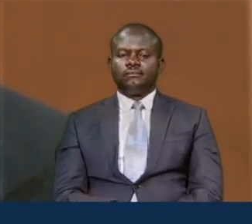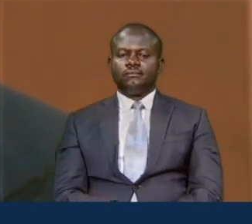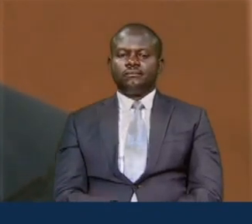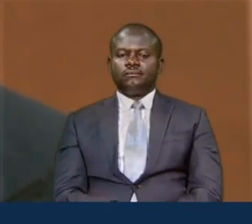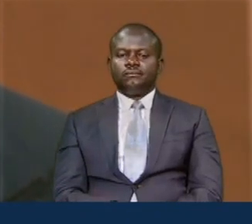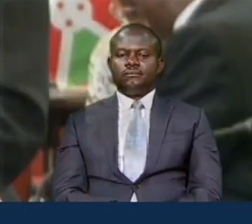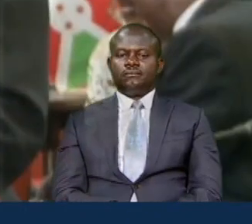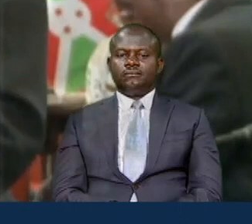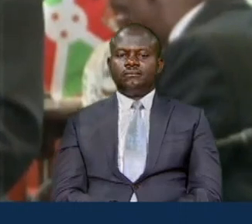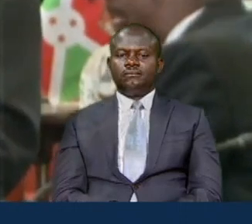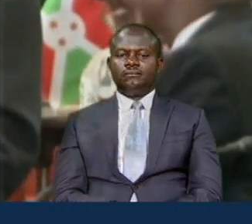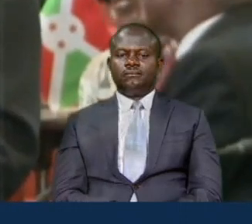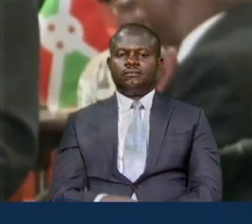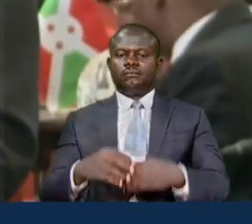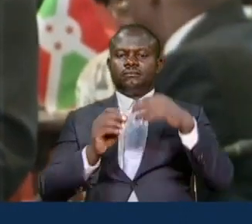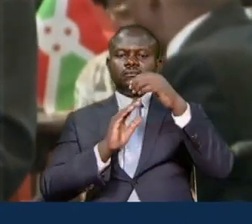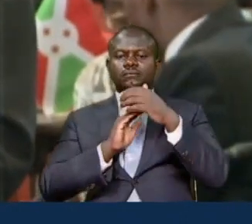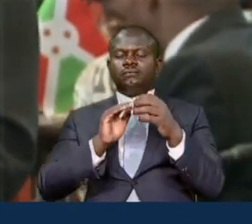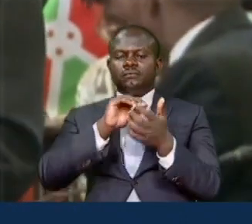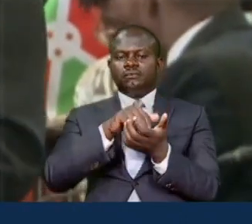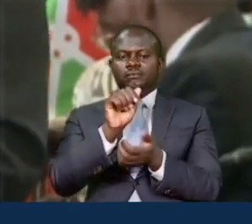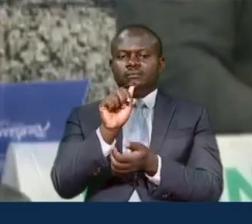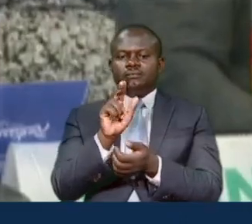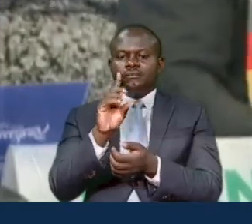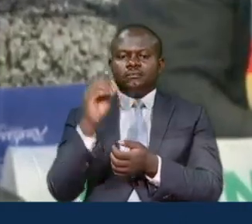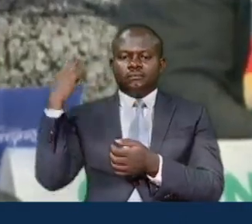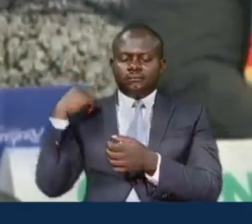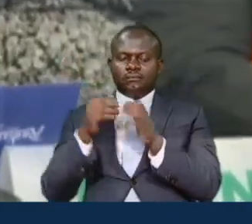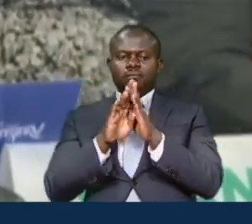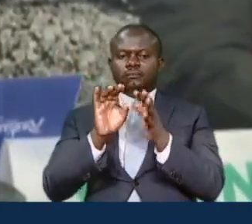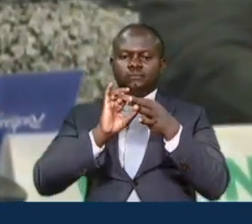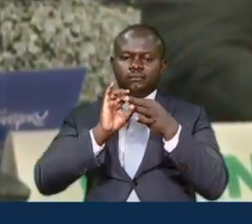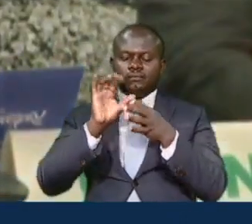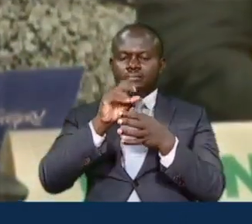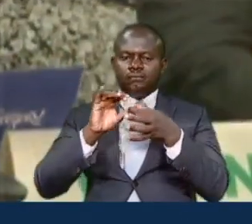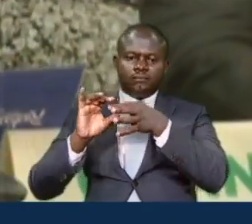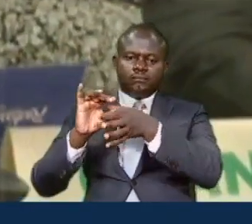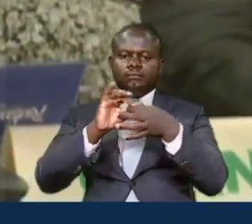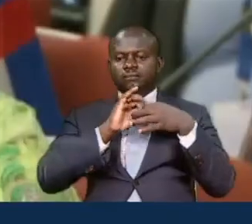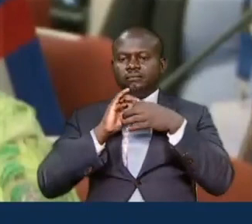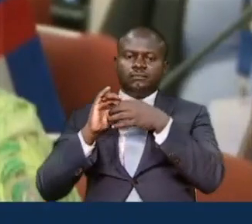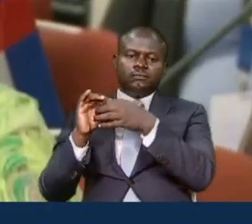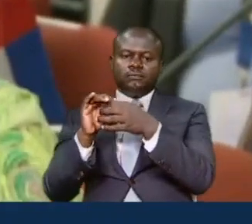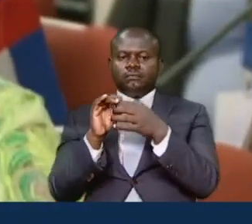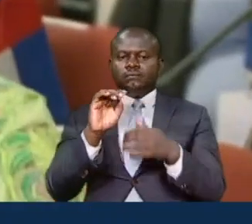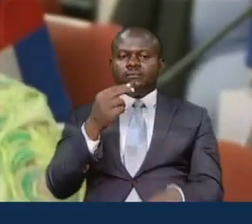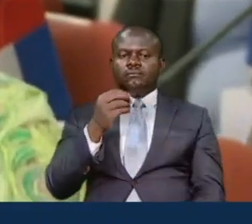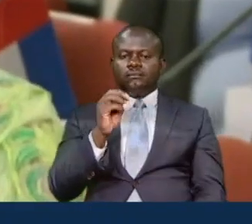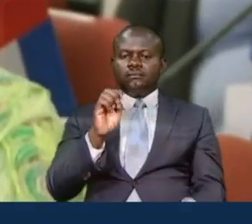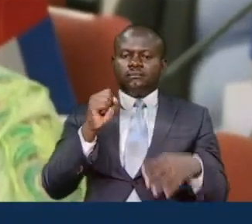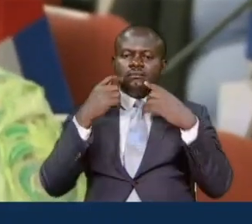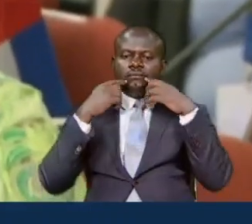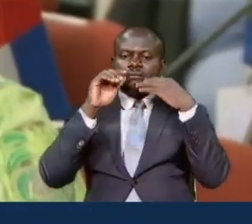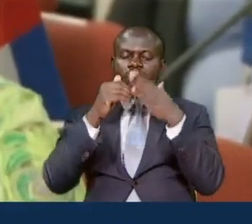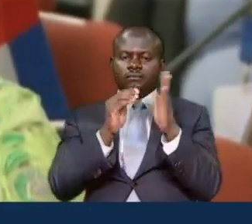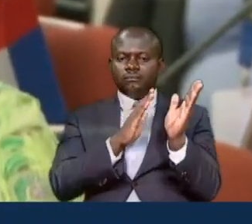and we are ready to do it umuyobozi mukuru kigwa uda gishinzwe itambere n'ufatanye muri Afurika yunze ubumwe Naldos Bekel Thomas avuga ko